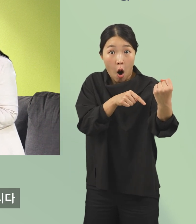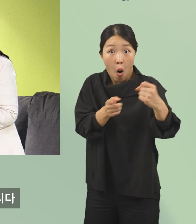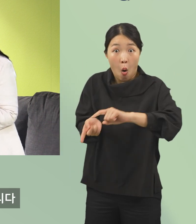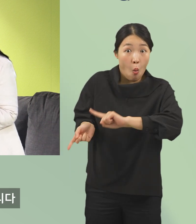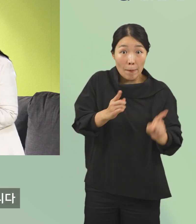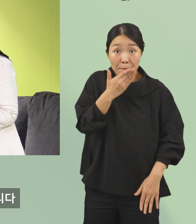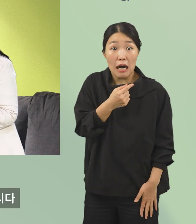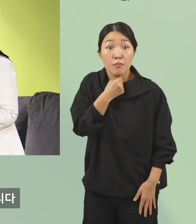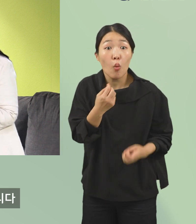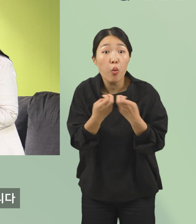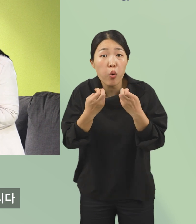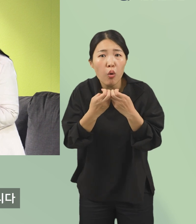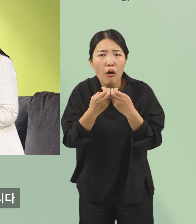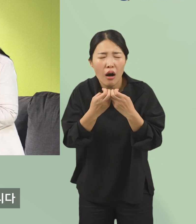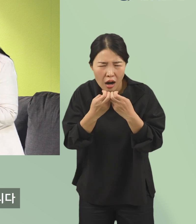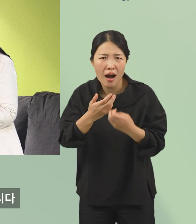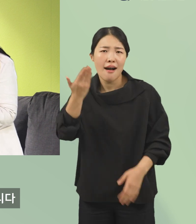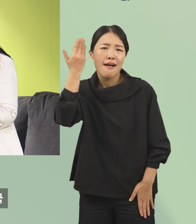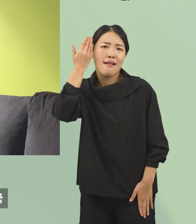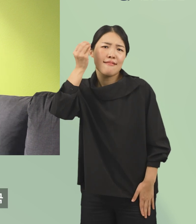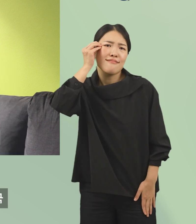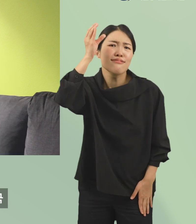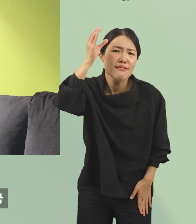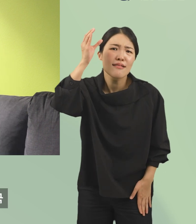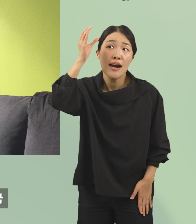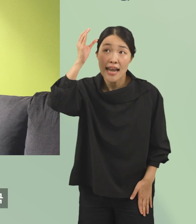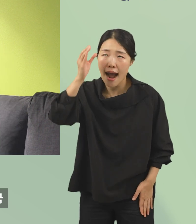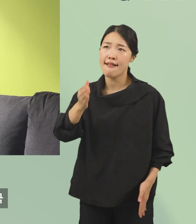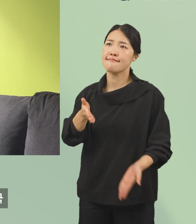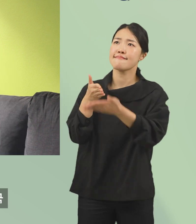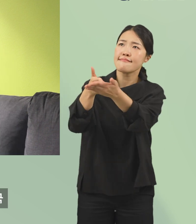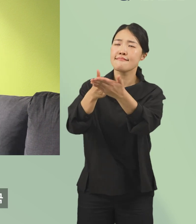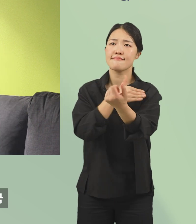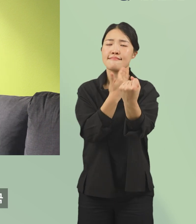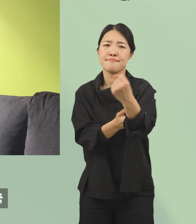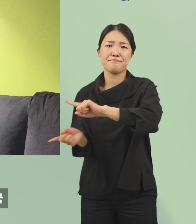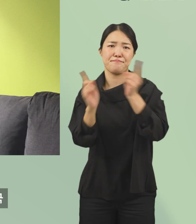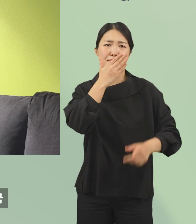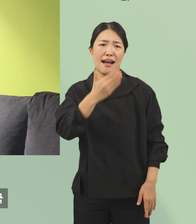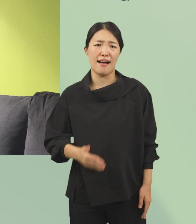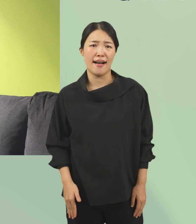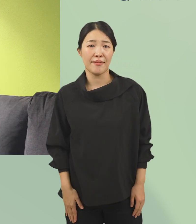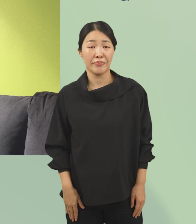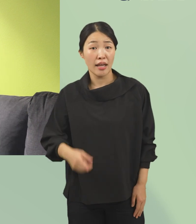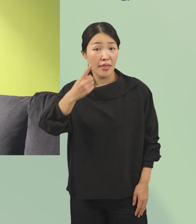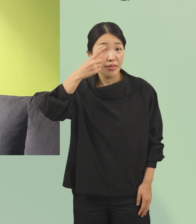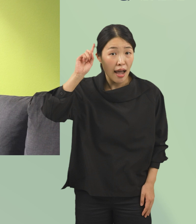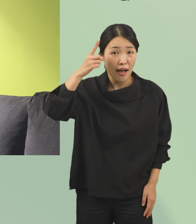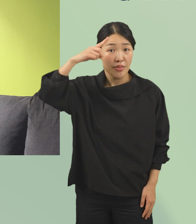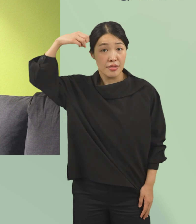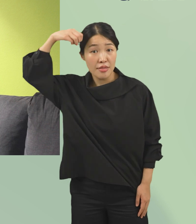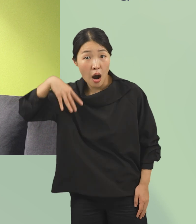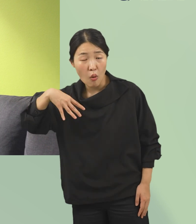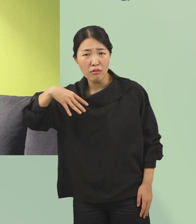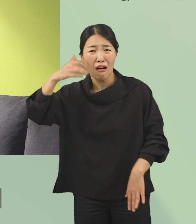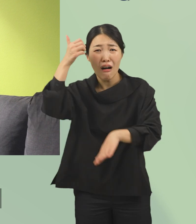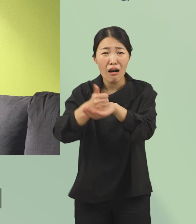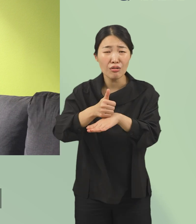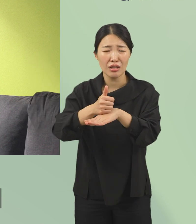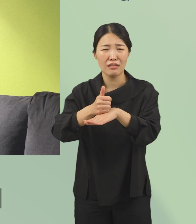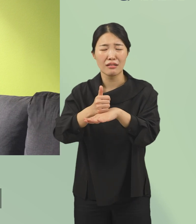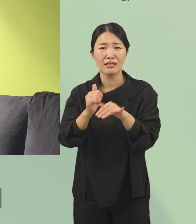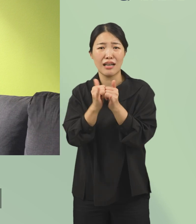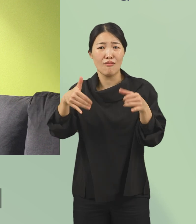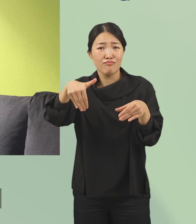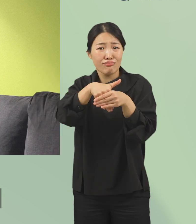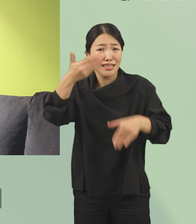역시 가능해진다고 말할 수 있습니다. 그럼 이 대학과 대학원에서 만들어지는 결국 이 인문학 지식이라는 것이 결국